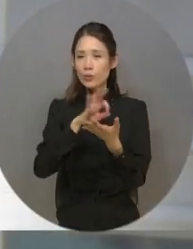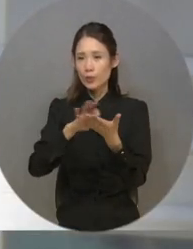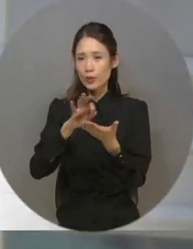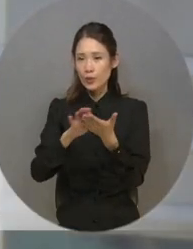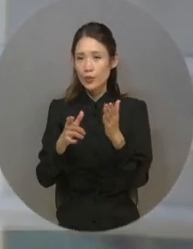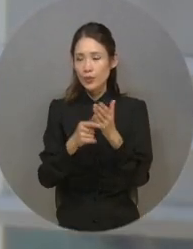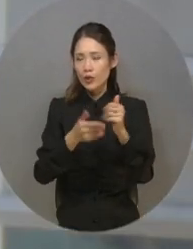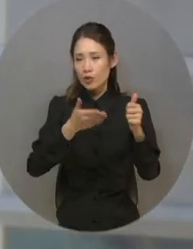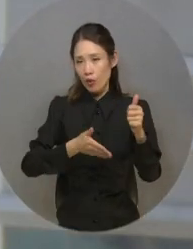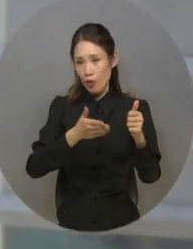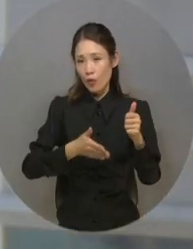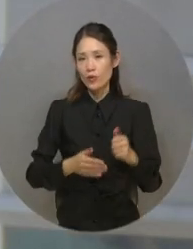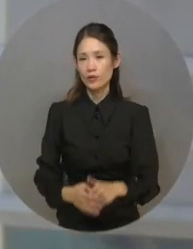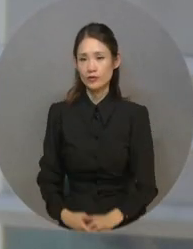포함하도록 권고했습니다